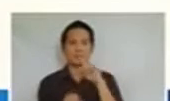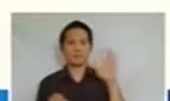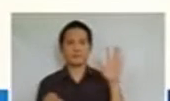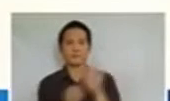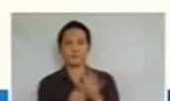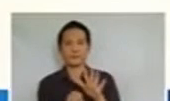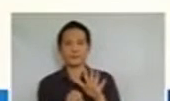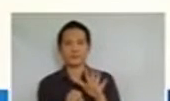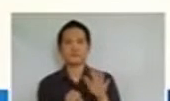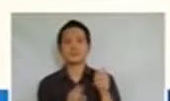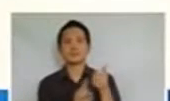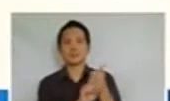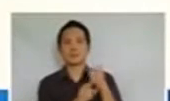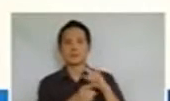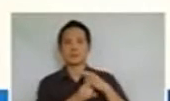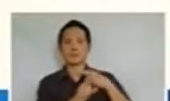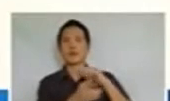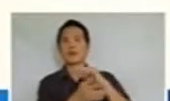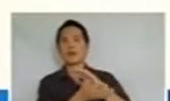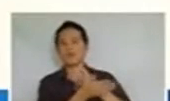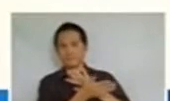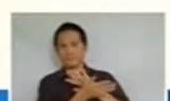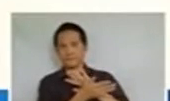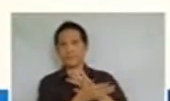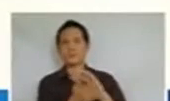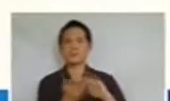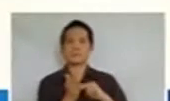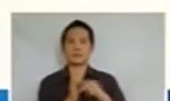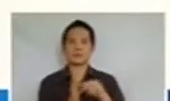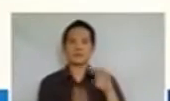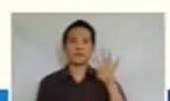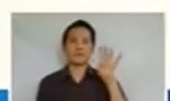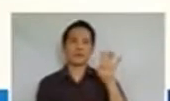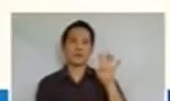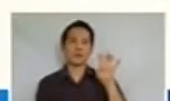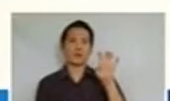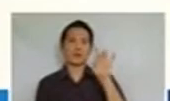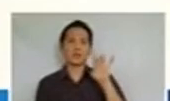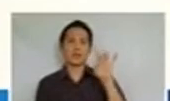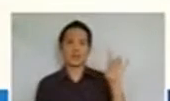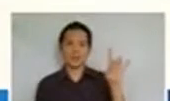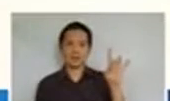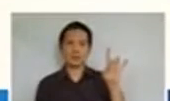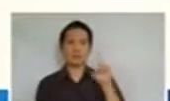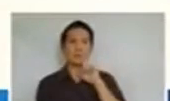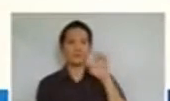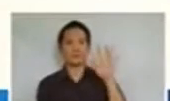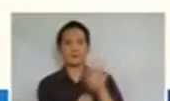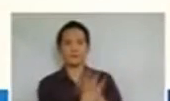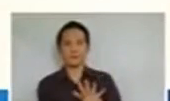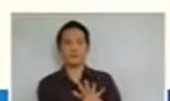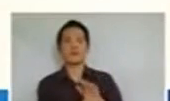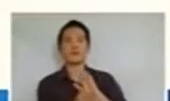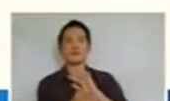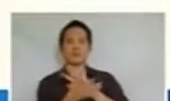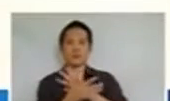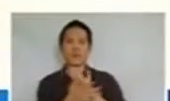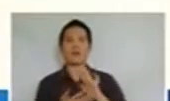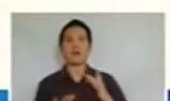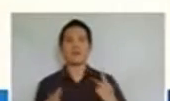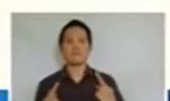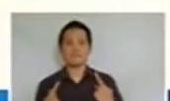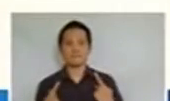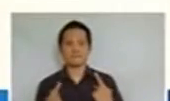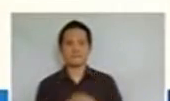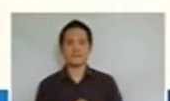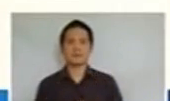mga nakarecover sa nasabing sakit. Kaya umakyat ang bilang ng 311 na nakarecover sa COVID-19